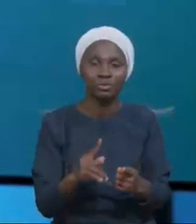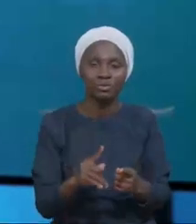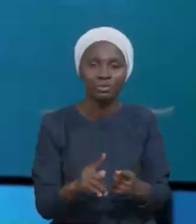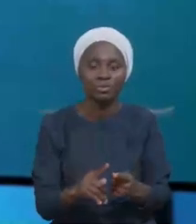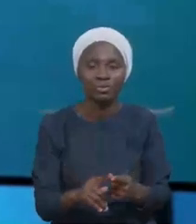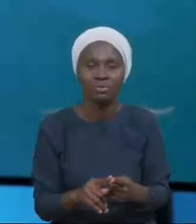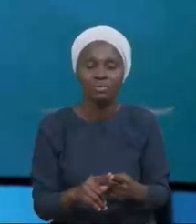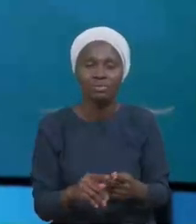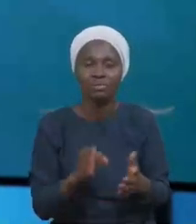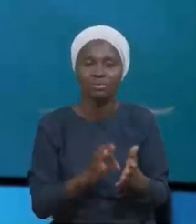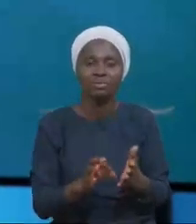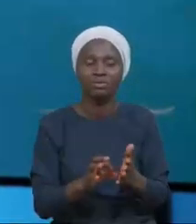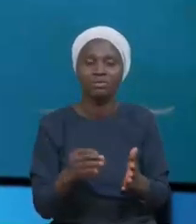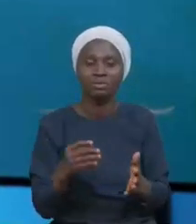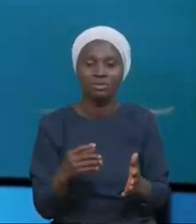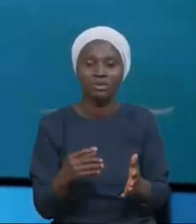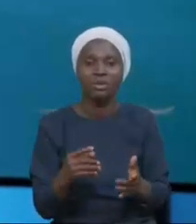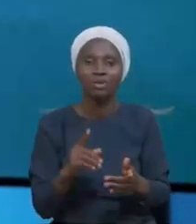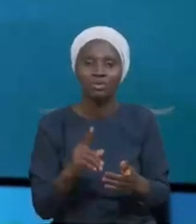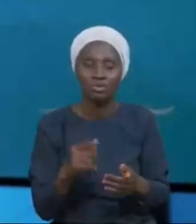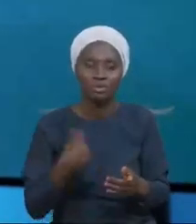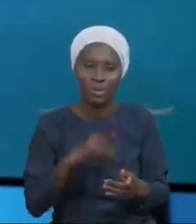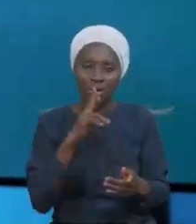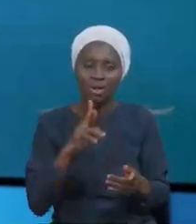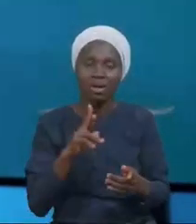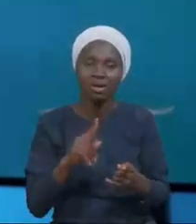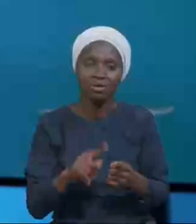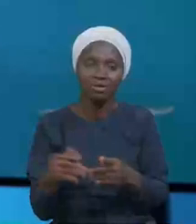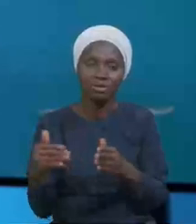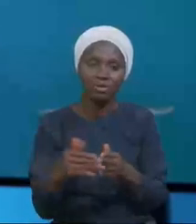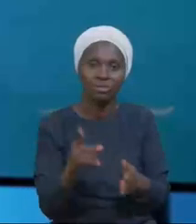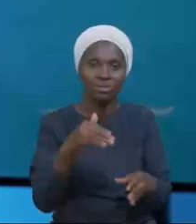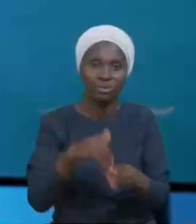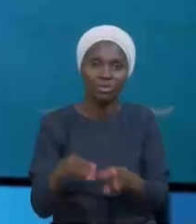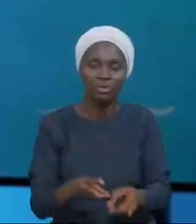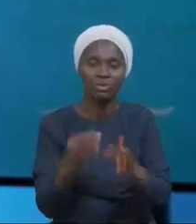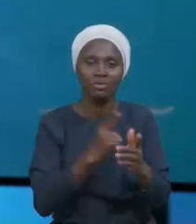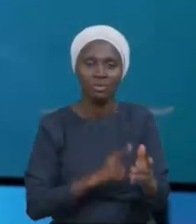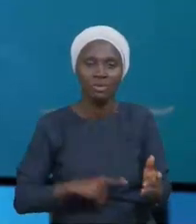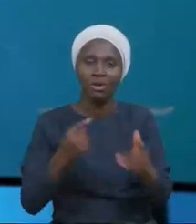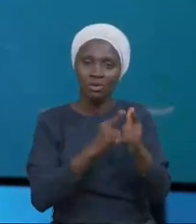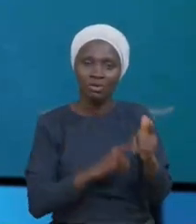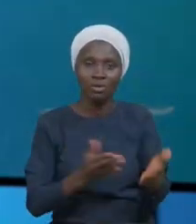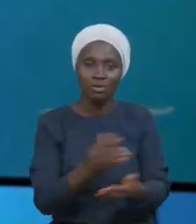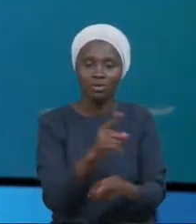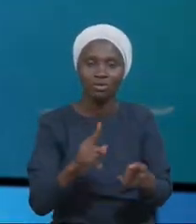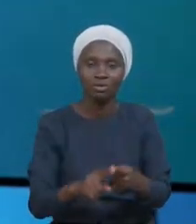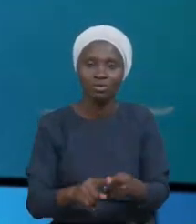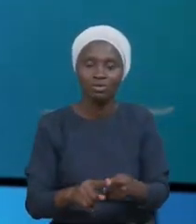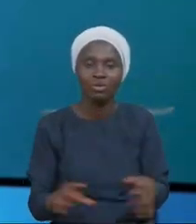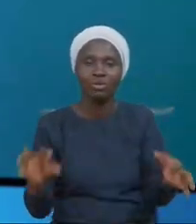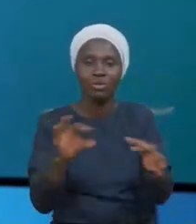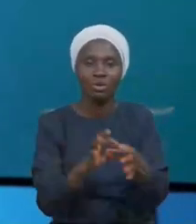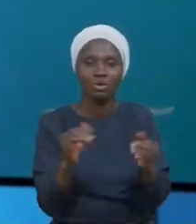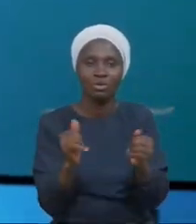t'encourager, pour te conduire sur la voie du Seigneur. Le Seigneur veut que tu te connectes à nous. C'est une